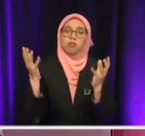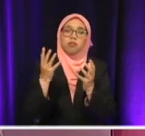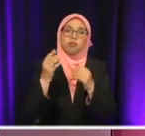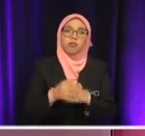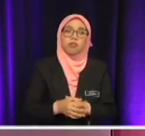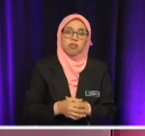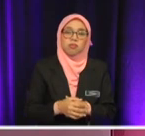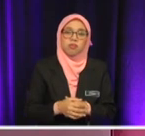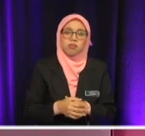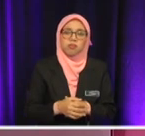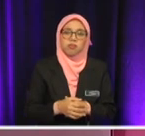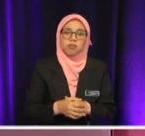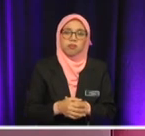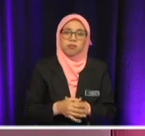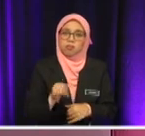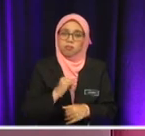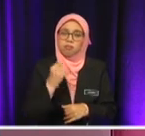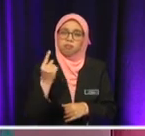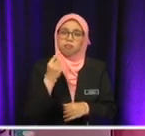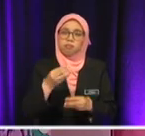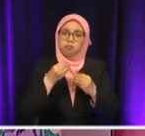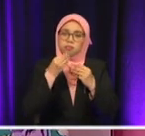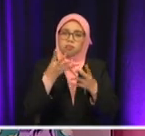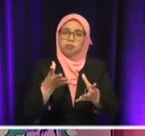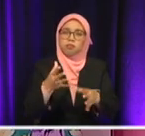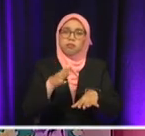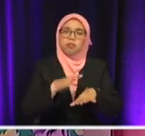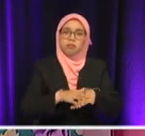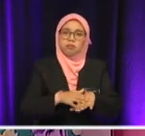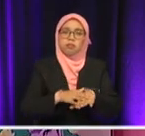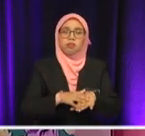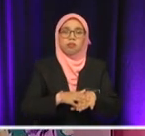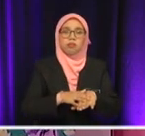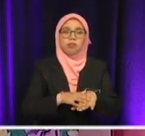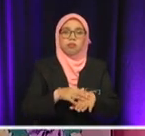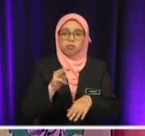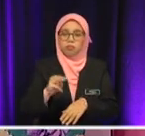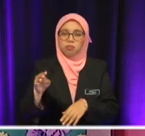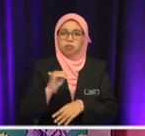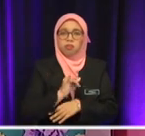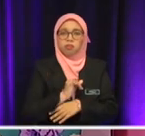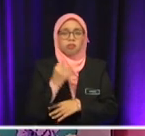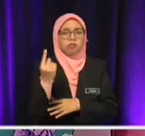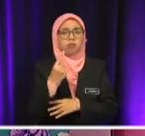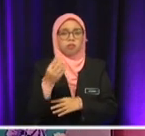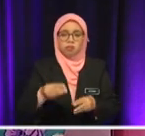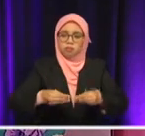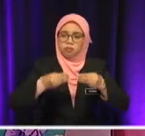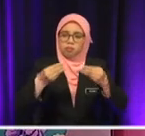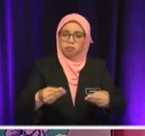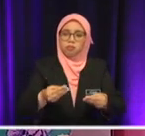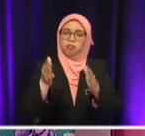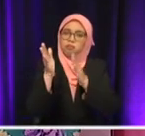selalu bagi tahu dekat anak murid cikgu sentiasa berikan pujian dan penghargaan kepada setiap kanak-kanak